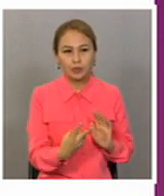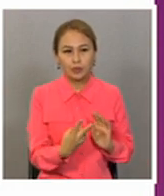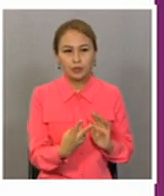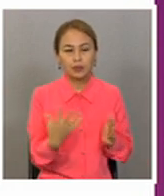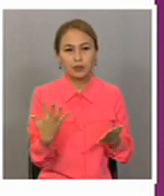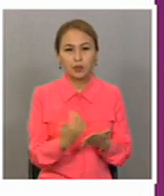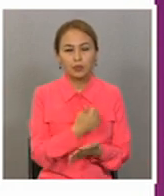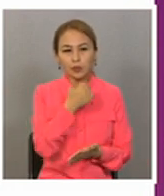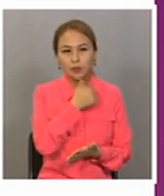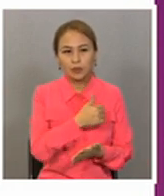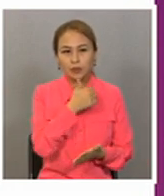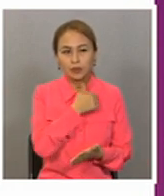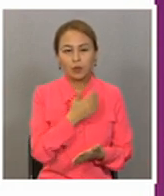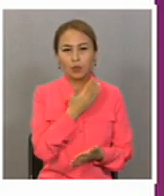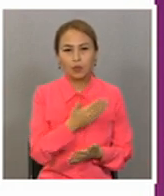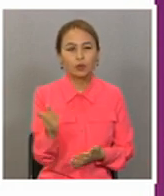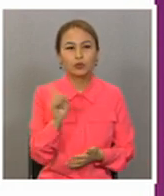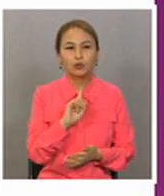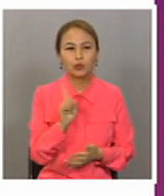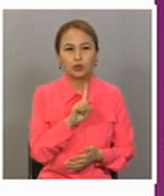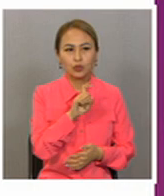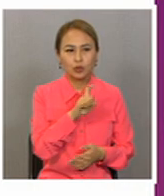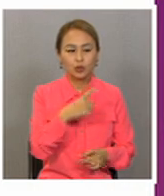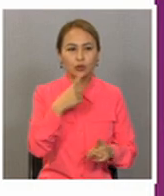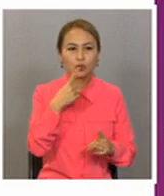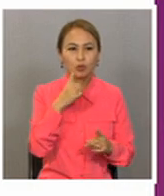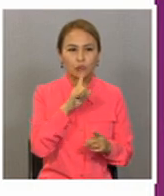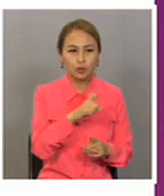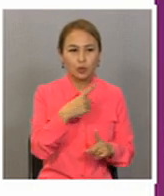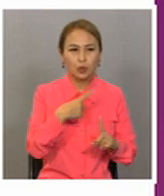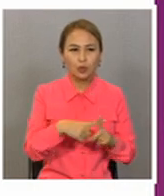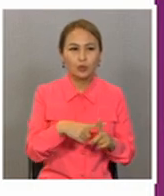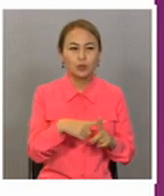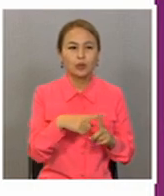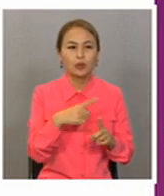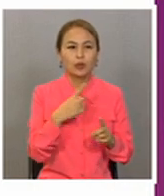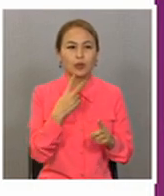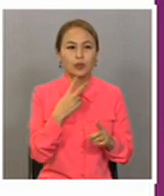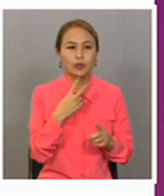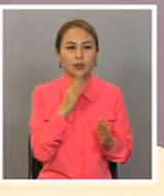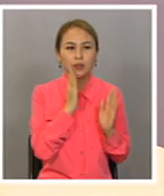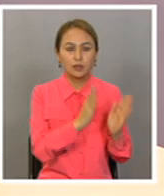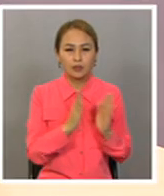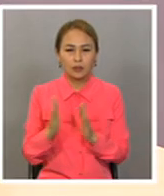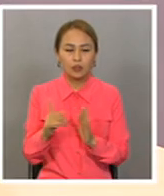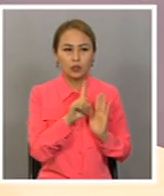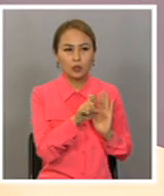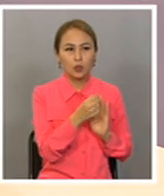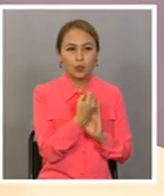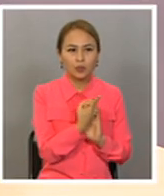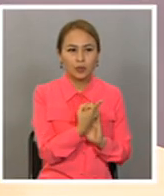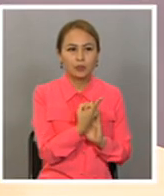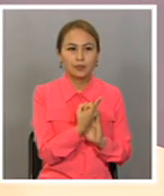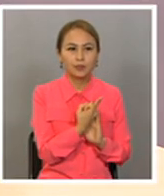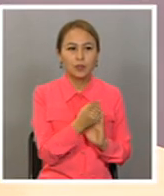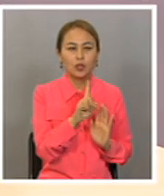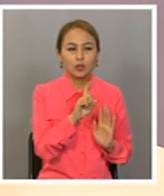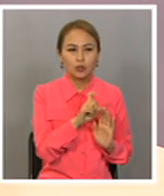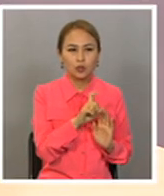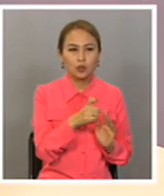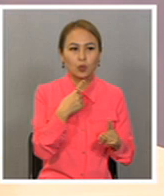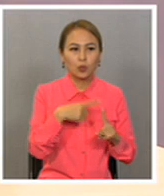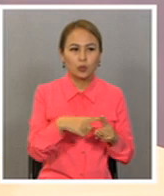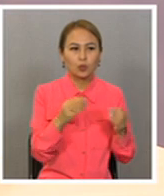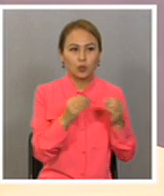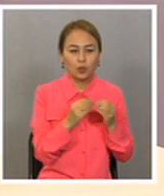tabayık. Ol üçün 111'di razryadtı kosılgıçtarağa jükteyimiz. Yağni 100 kosu